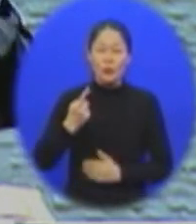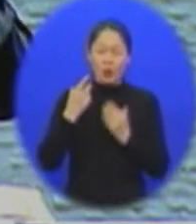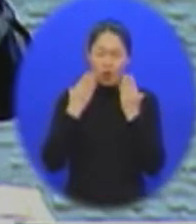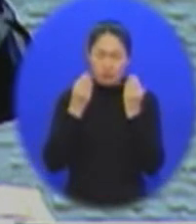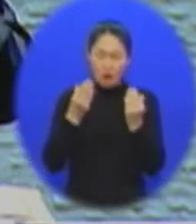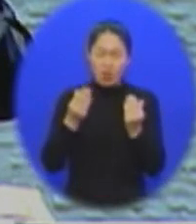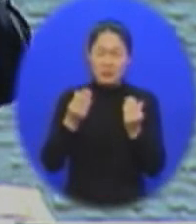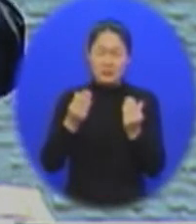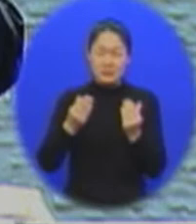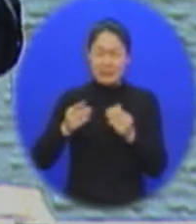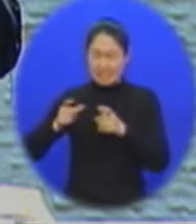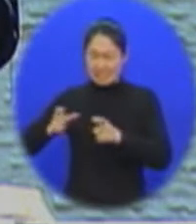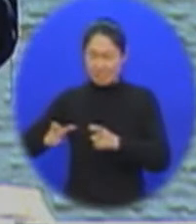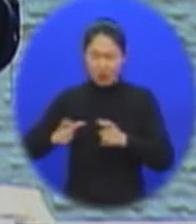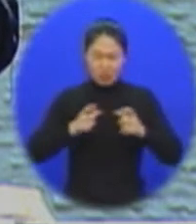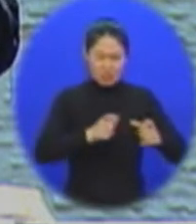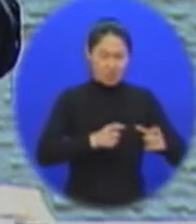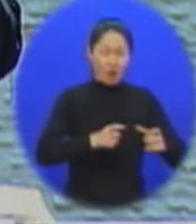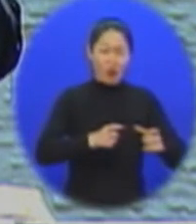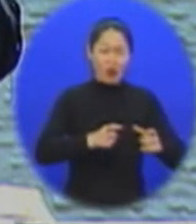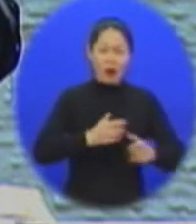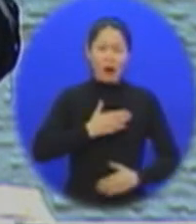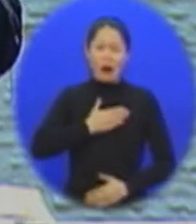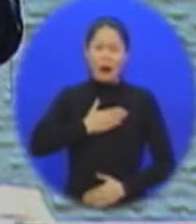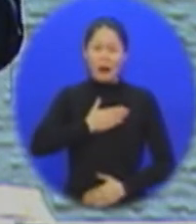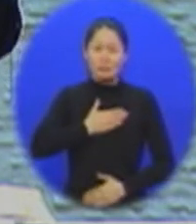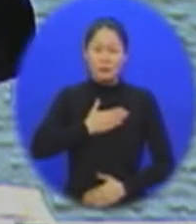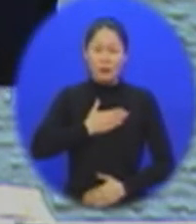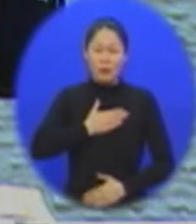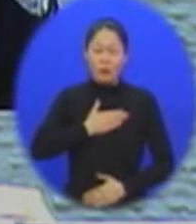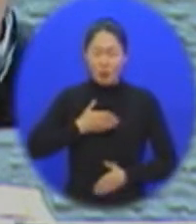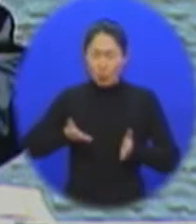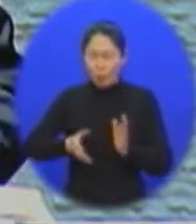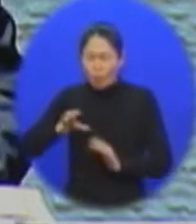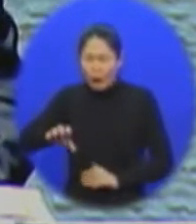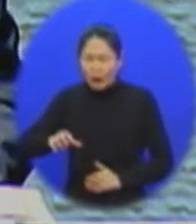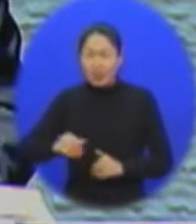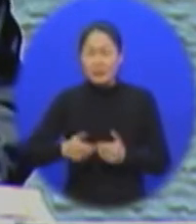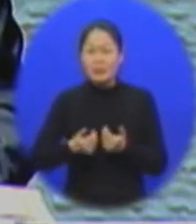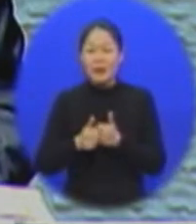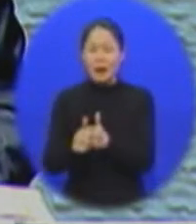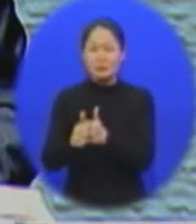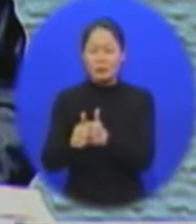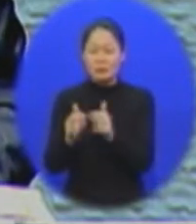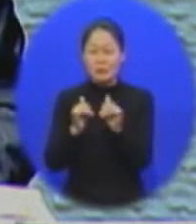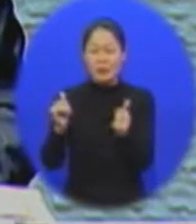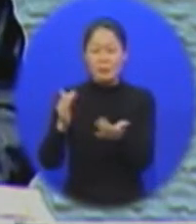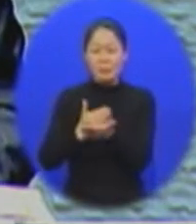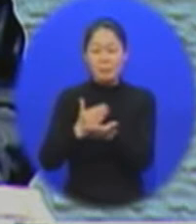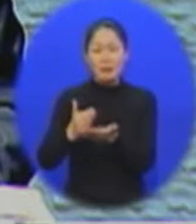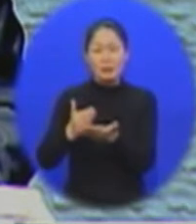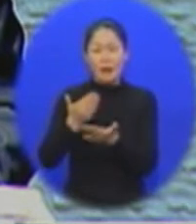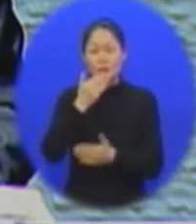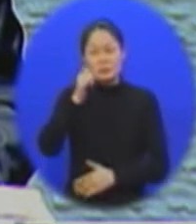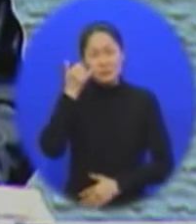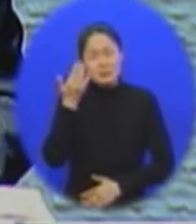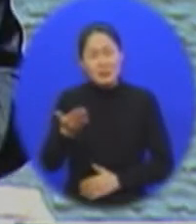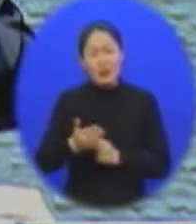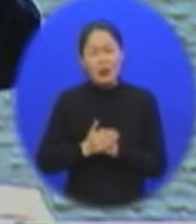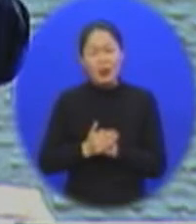지역감정 도대체 고향이 어디냐 하는 것 가지고 어떻게 사람을 판단을 알 수가 있죠